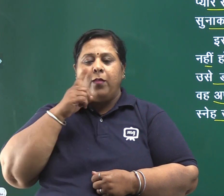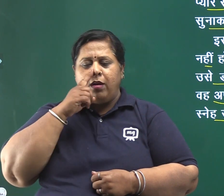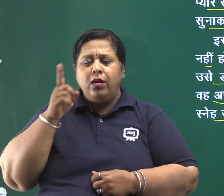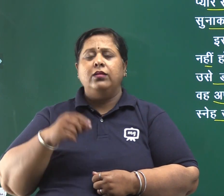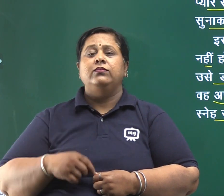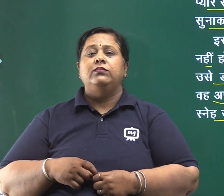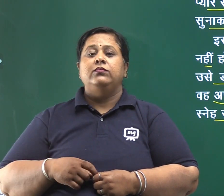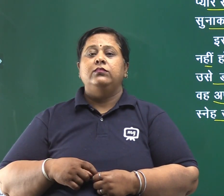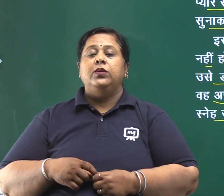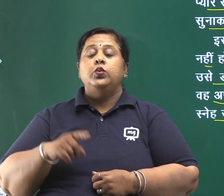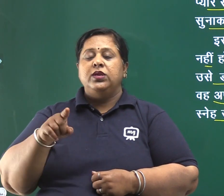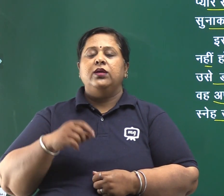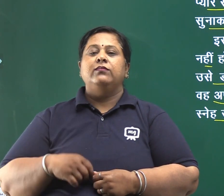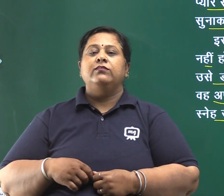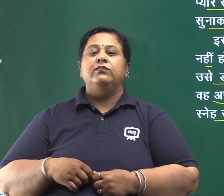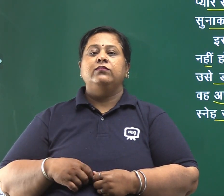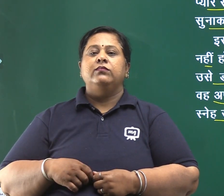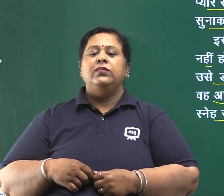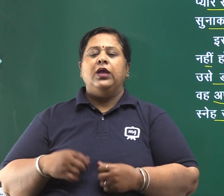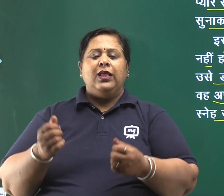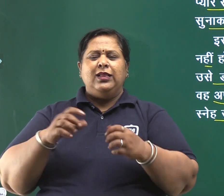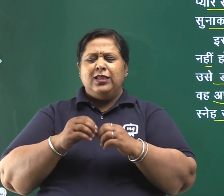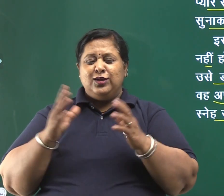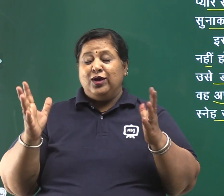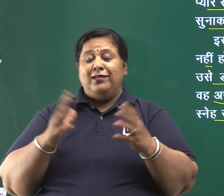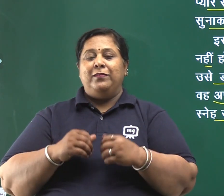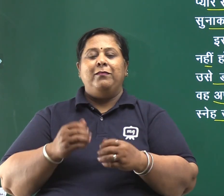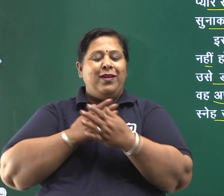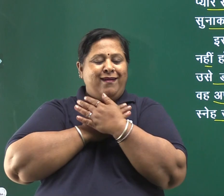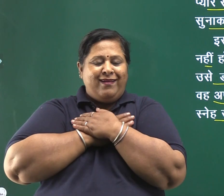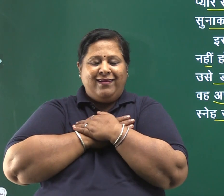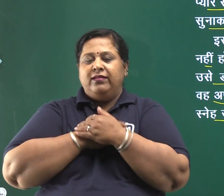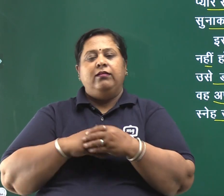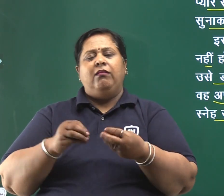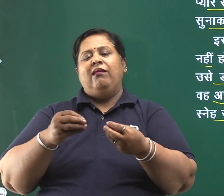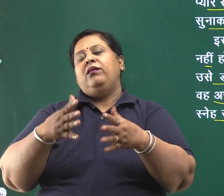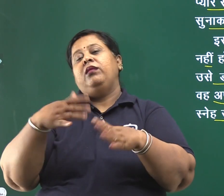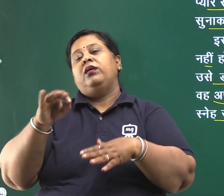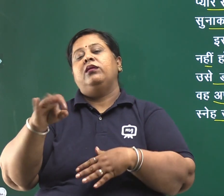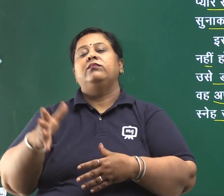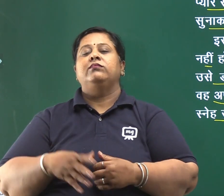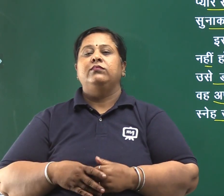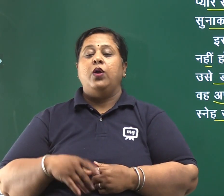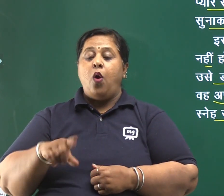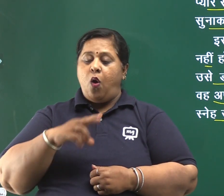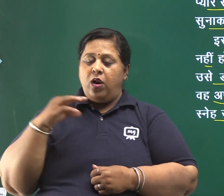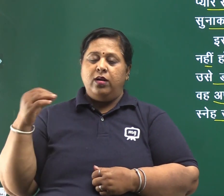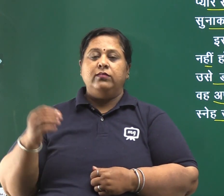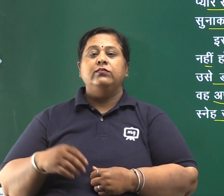माँ उससे इतना अधिक प्यार नहीं करेगी,